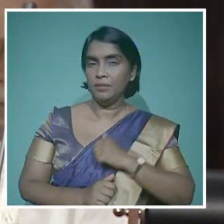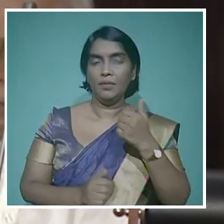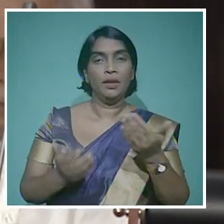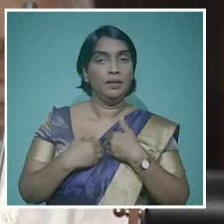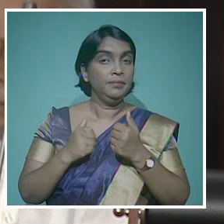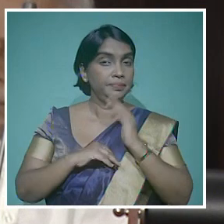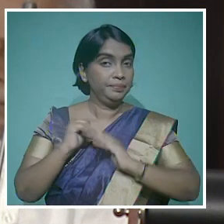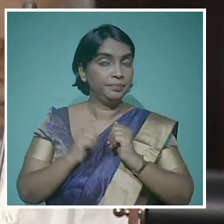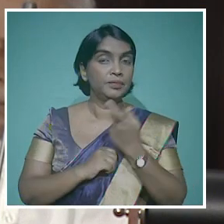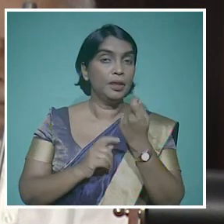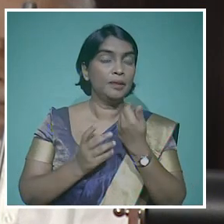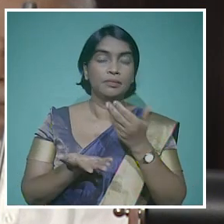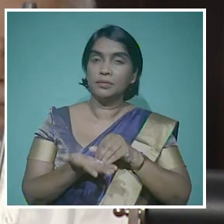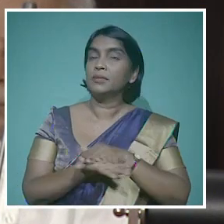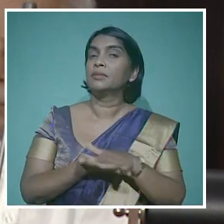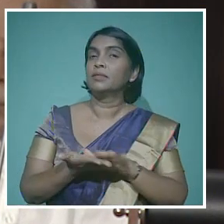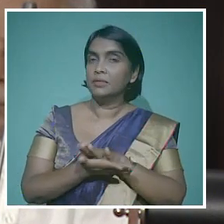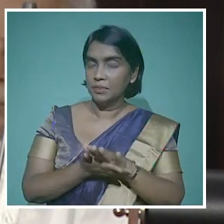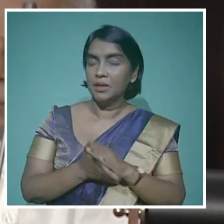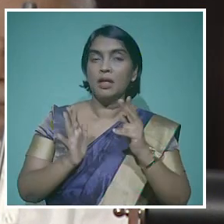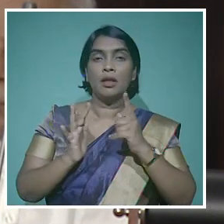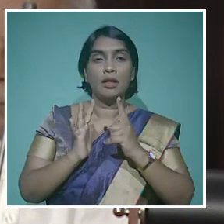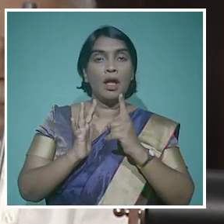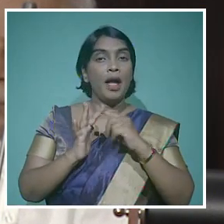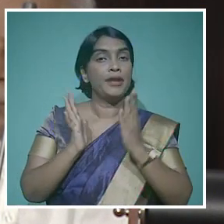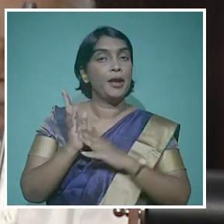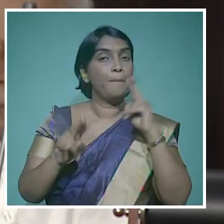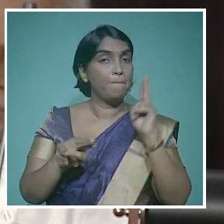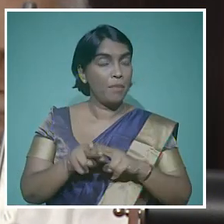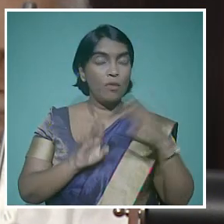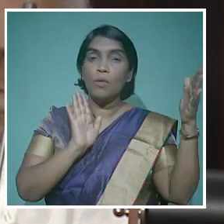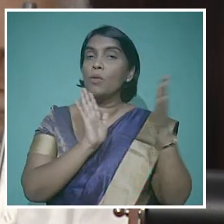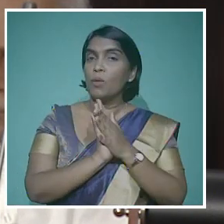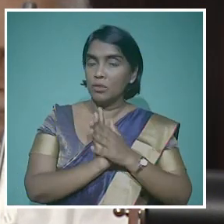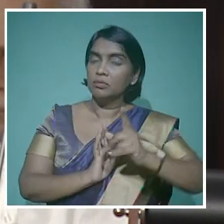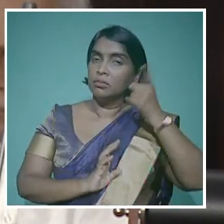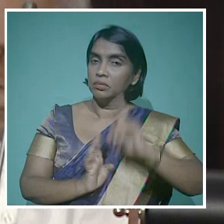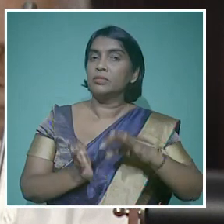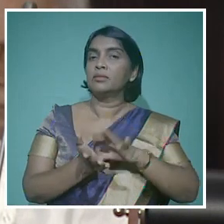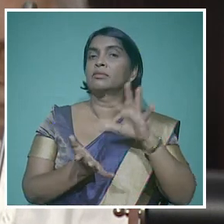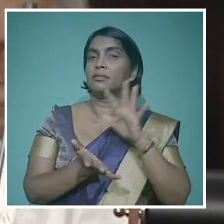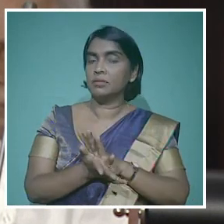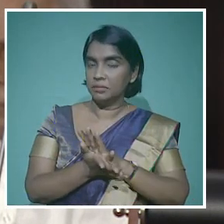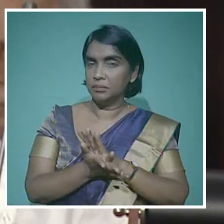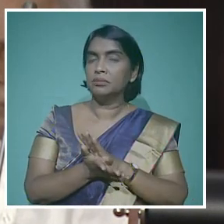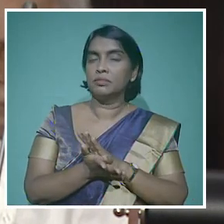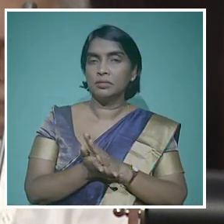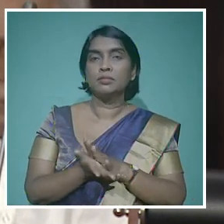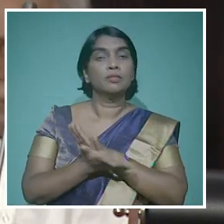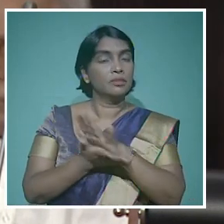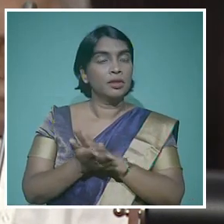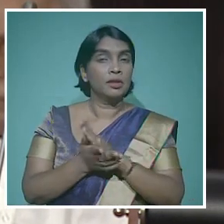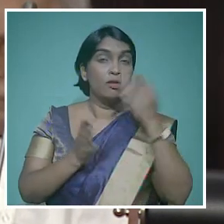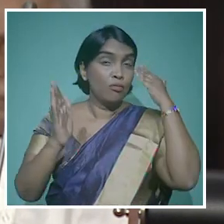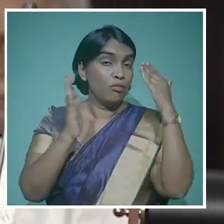ගෙන එන ආර්ථික ප්‍රතිසංස්කරණ ජාත්‍යන්තර මූල්‍ය අරමුදල සමග එකඟත්වයකට පැමිණි ප්‍රතිසංස් වලට